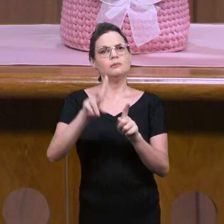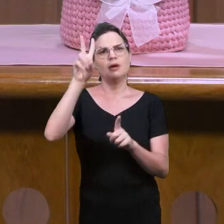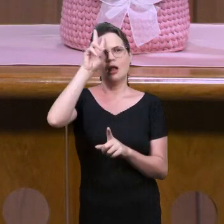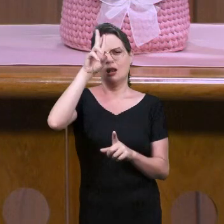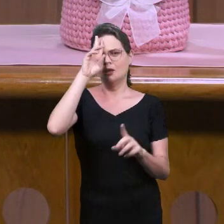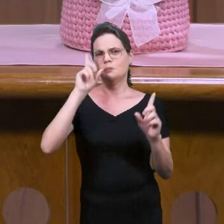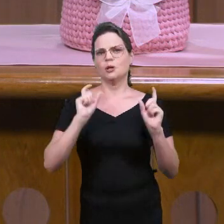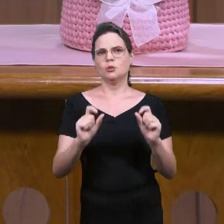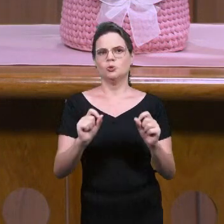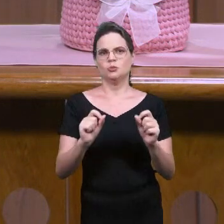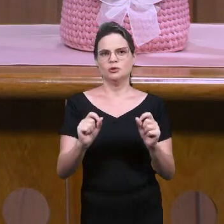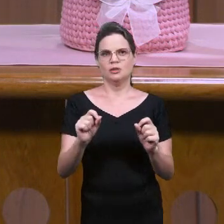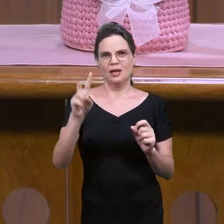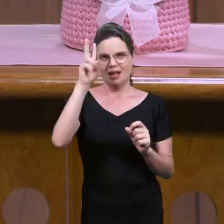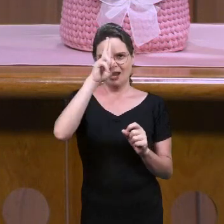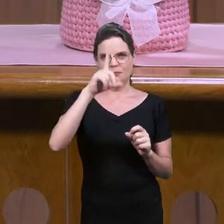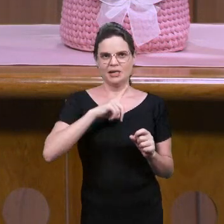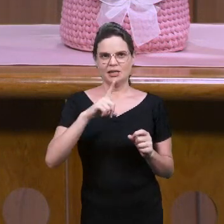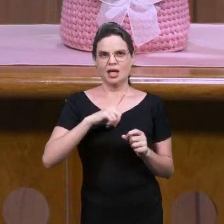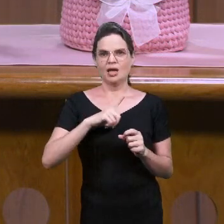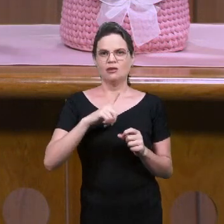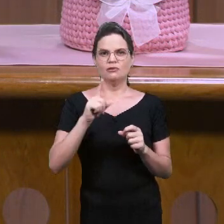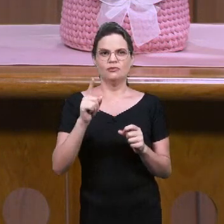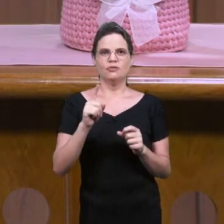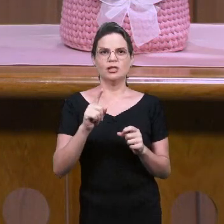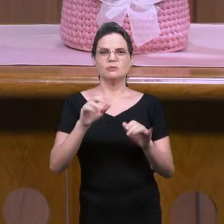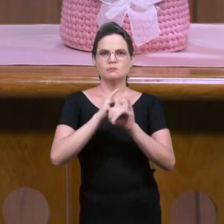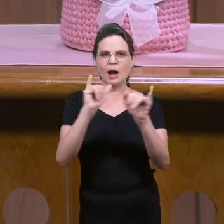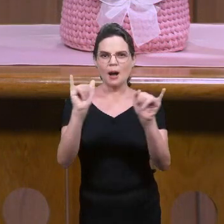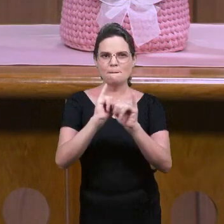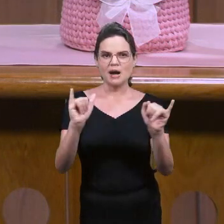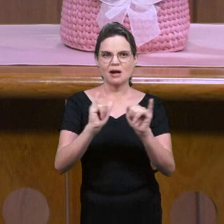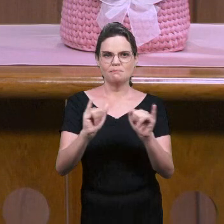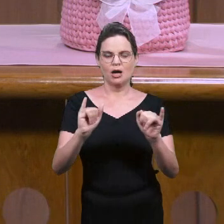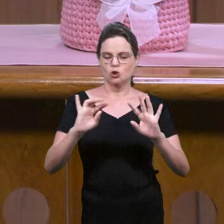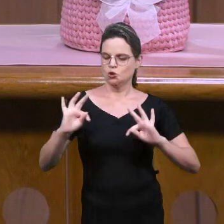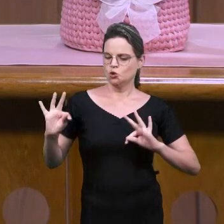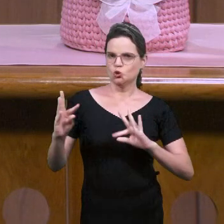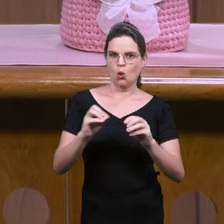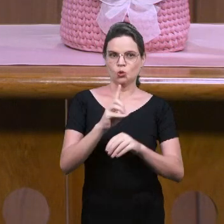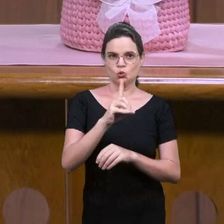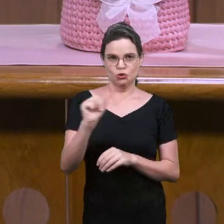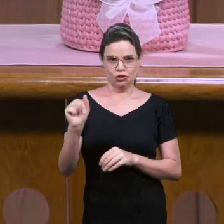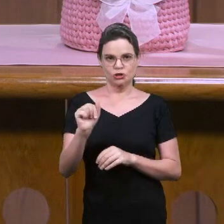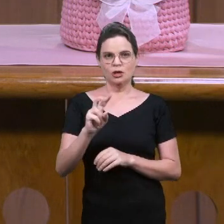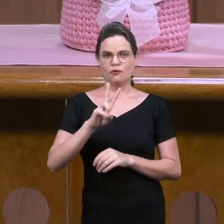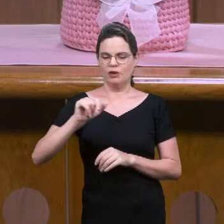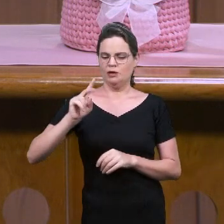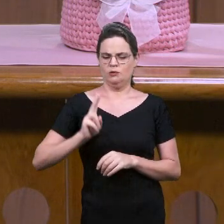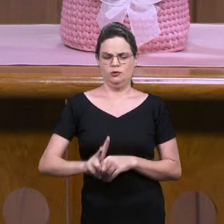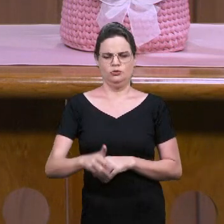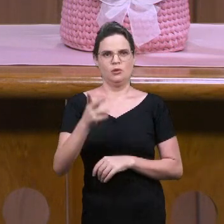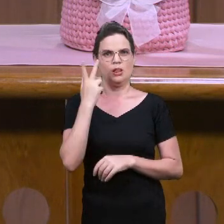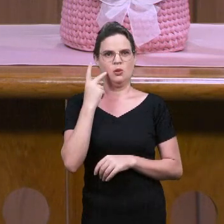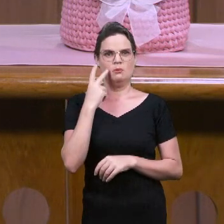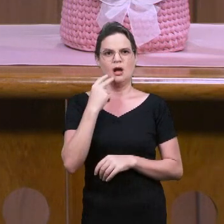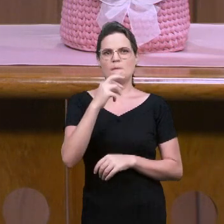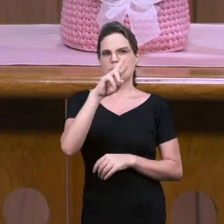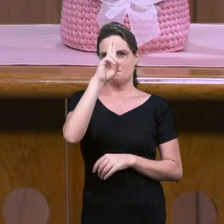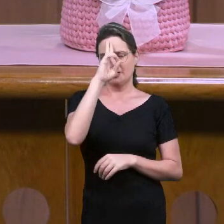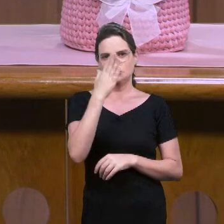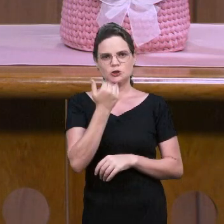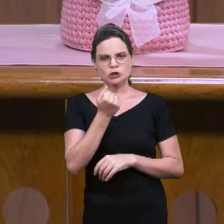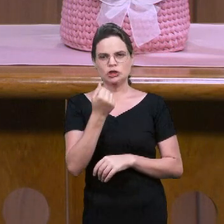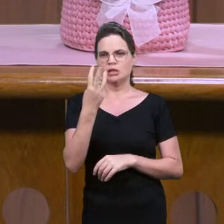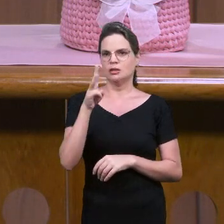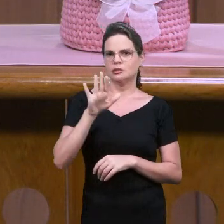sœurs que les activités, les diffusions le long de la journée sont maintenues, n'est-ce pas, à midi, à